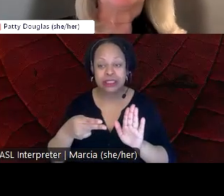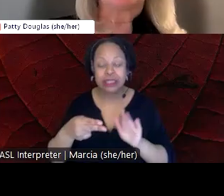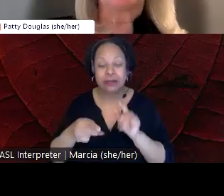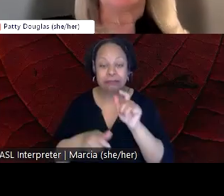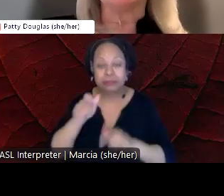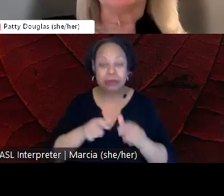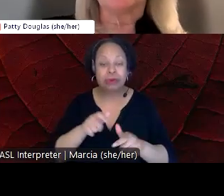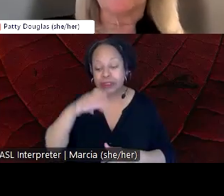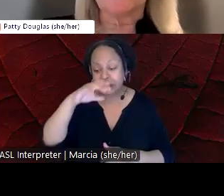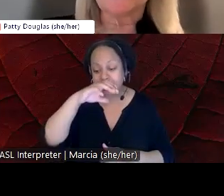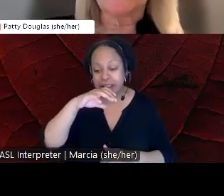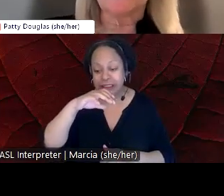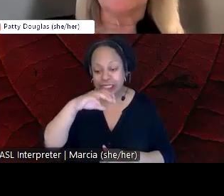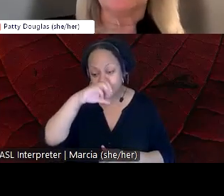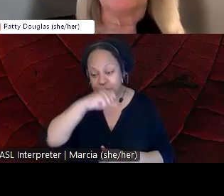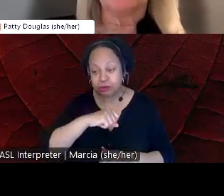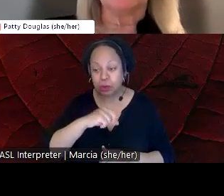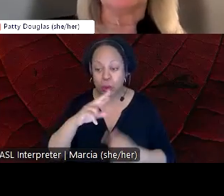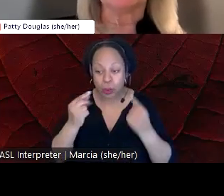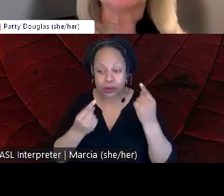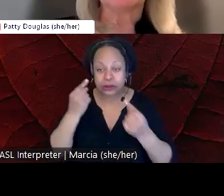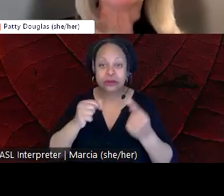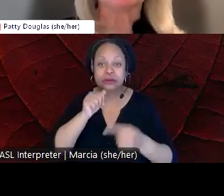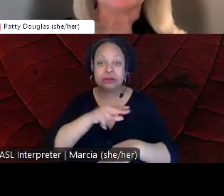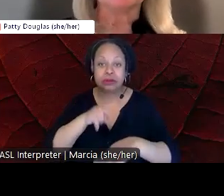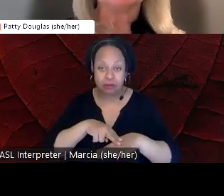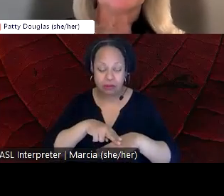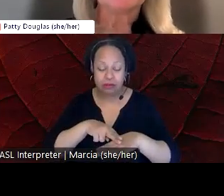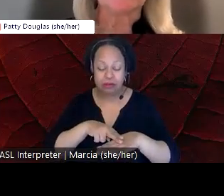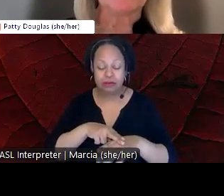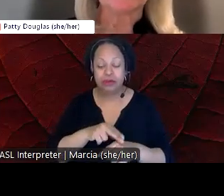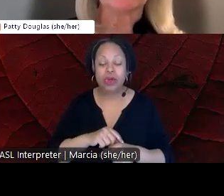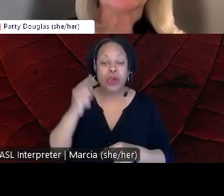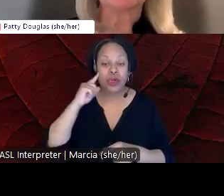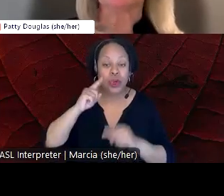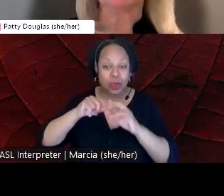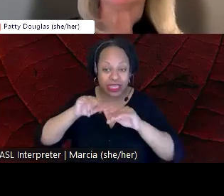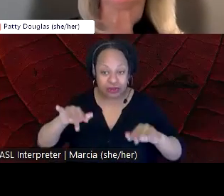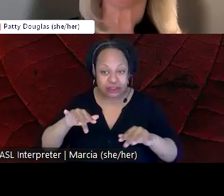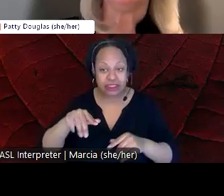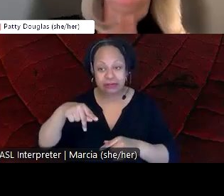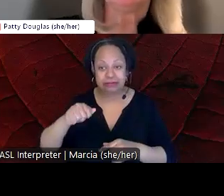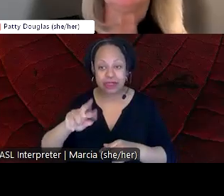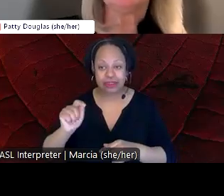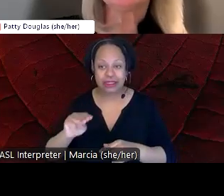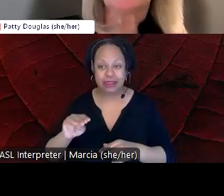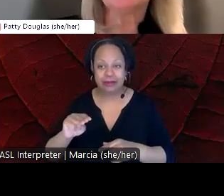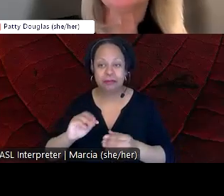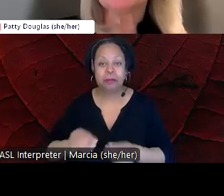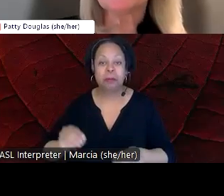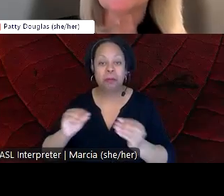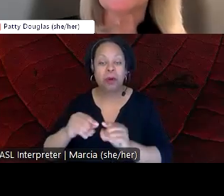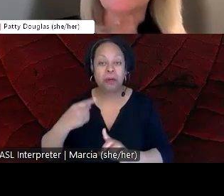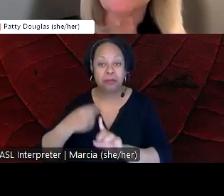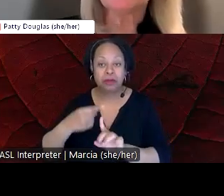faisant pas partie de la normale. Et évidemment, vous avez le paradigme de la neurodiversité y